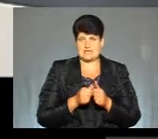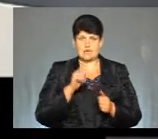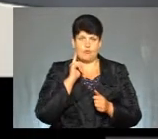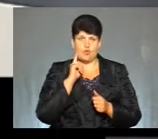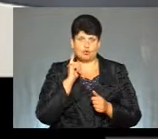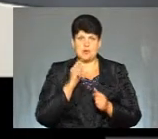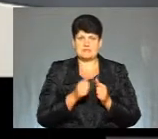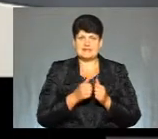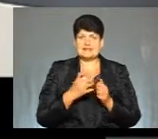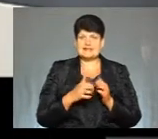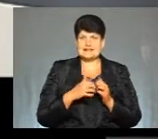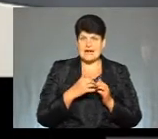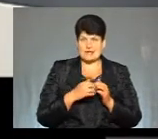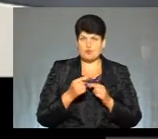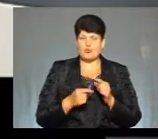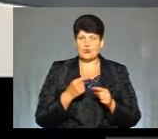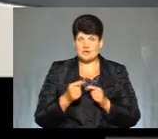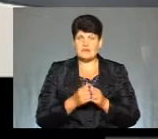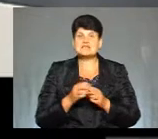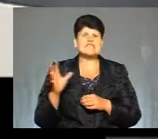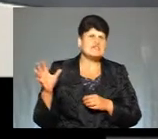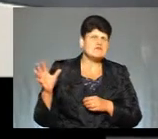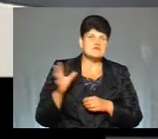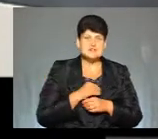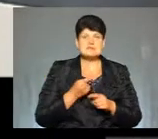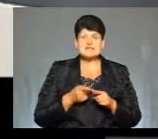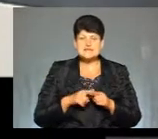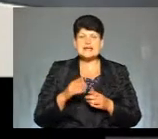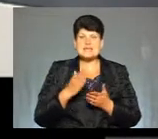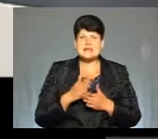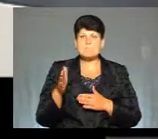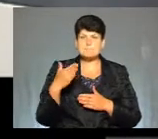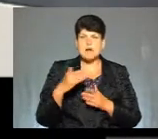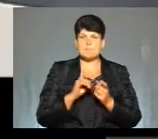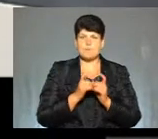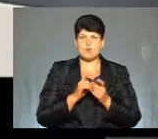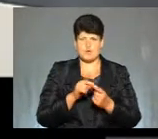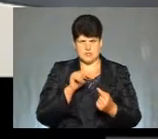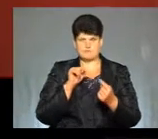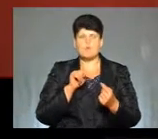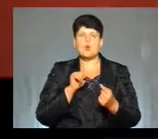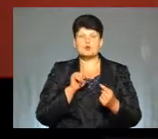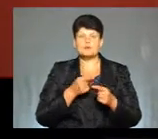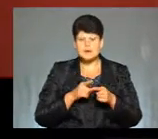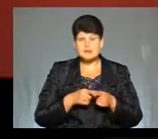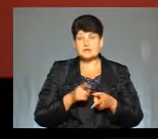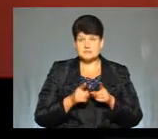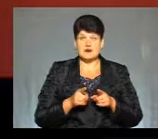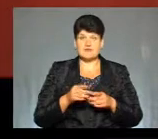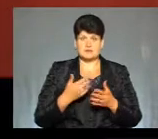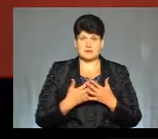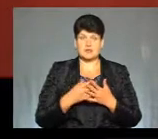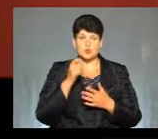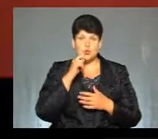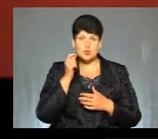середньому поколінню, він близький всім. Тобто це є прапор боротьби і спротиву, і це є насправді символ України.